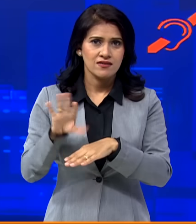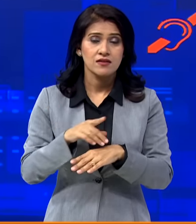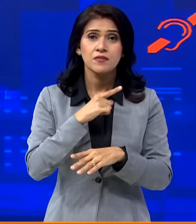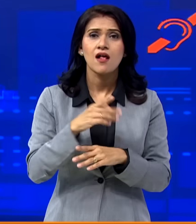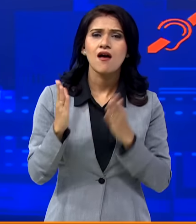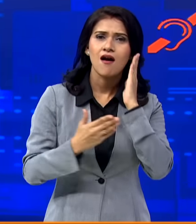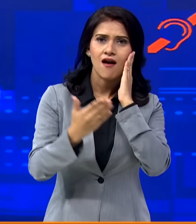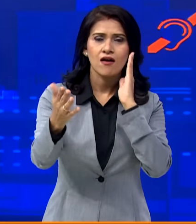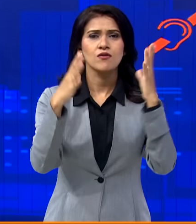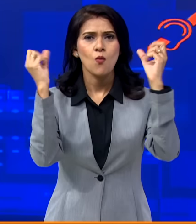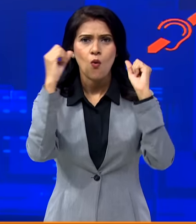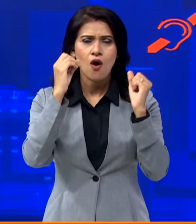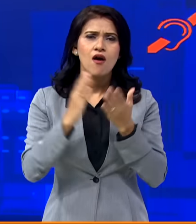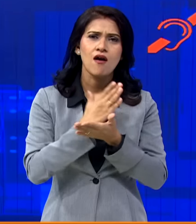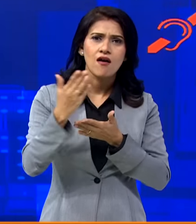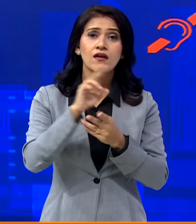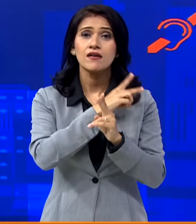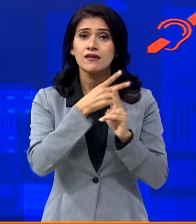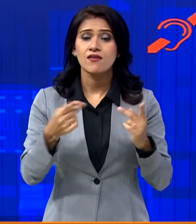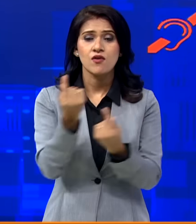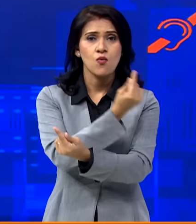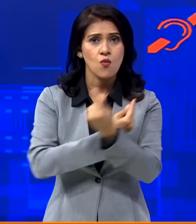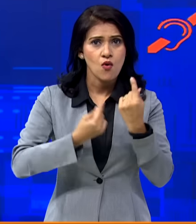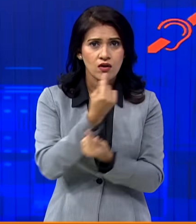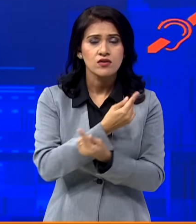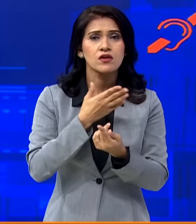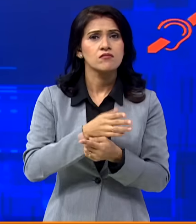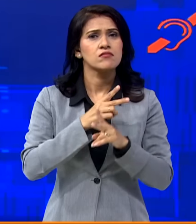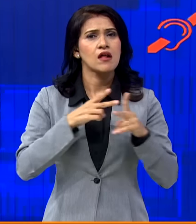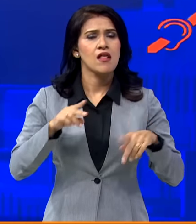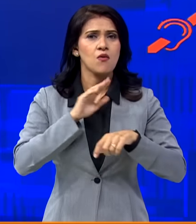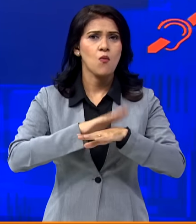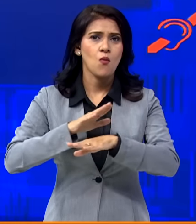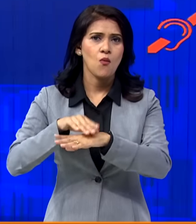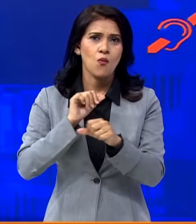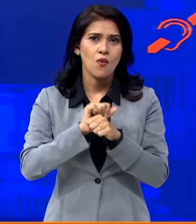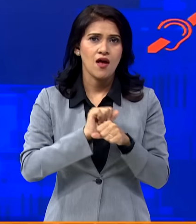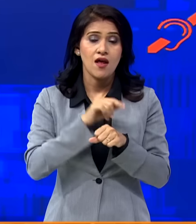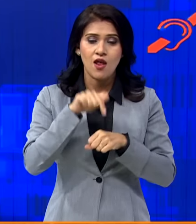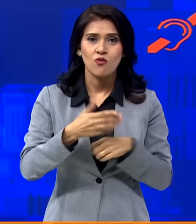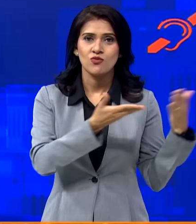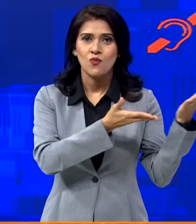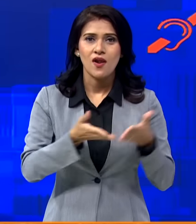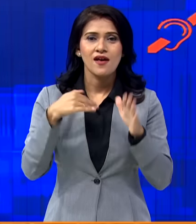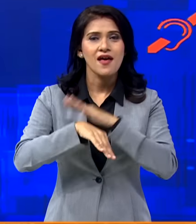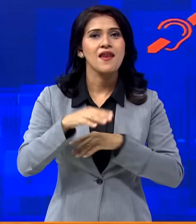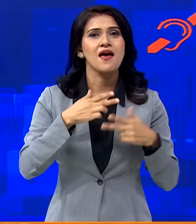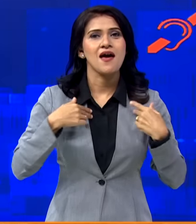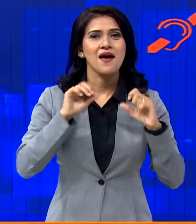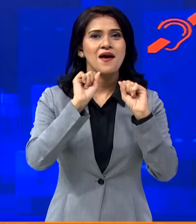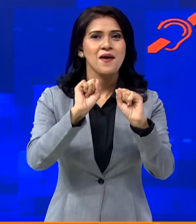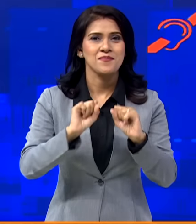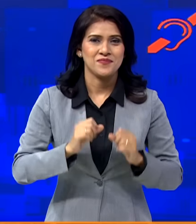भी हैं धर्म गुरु और राजनेता आचार्य प्रमोद कृष्णम आपकी अदालत में अपना मुकदमा